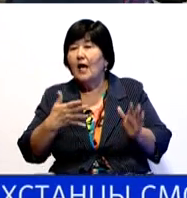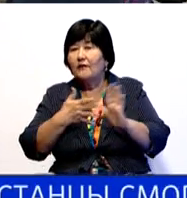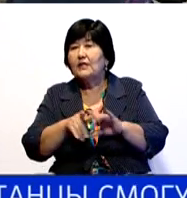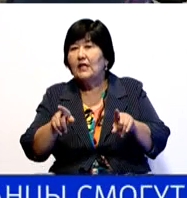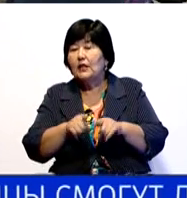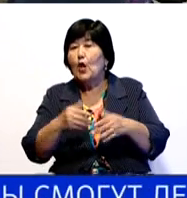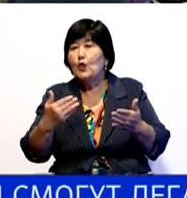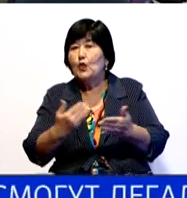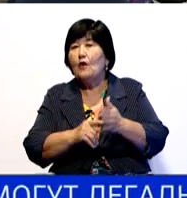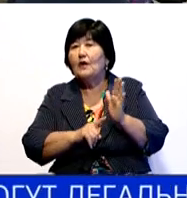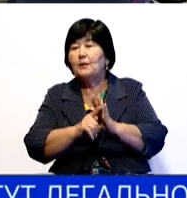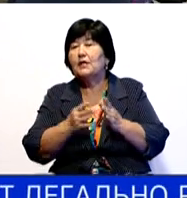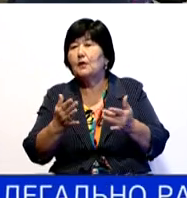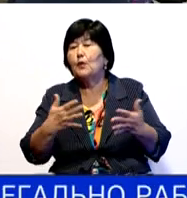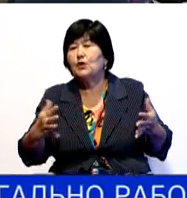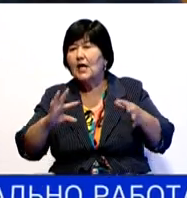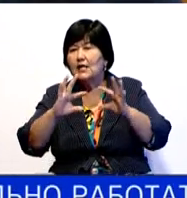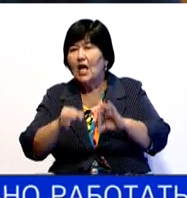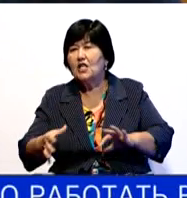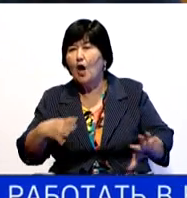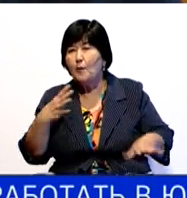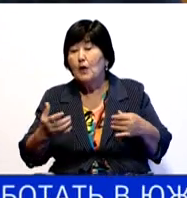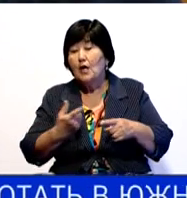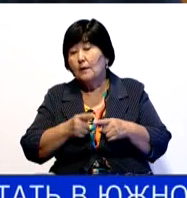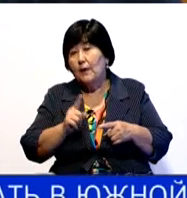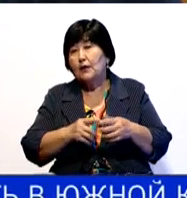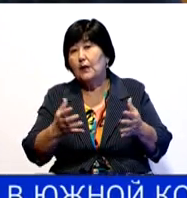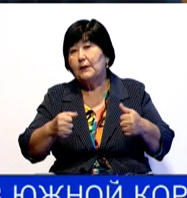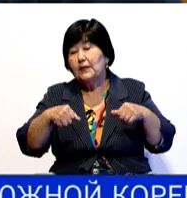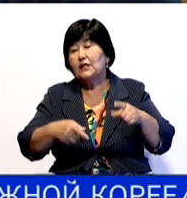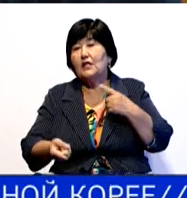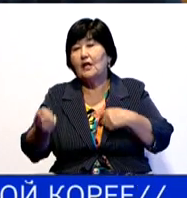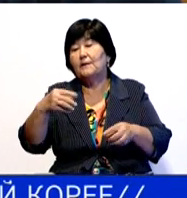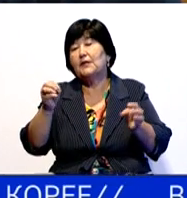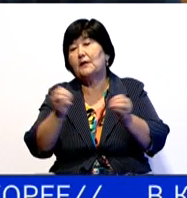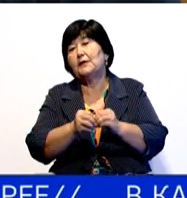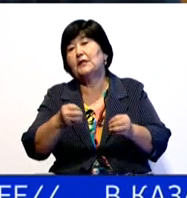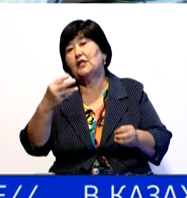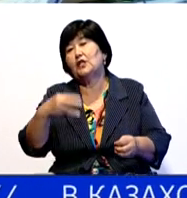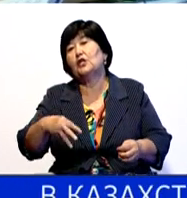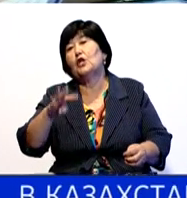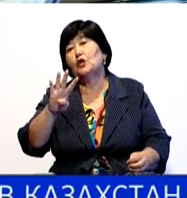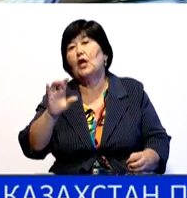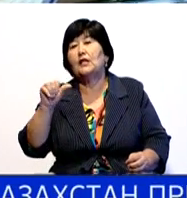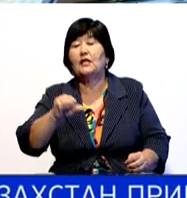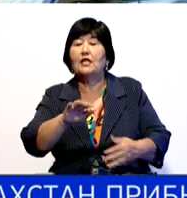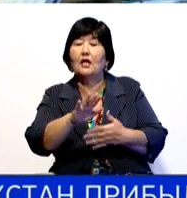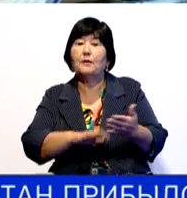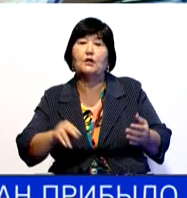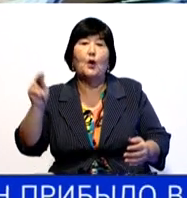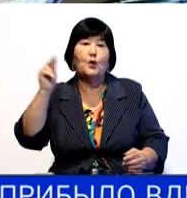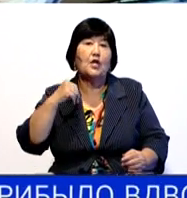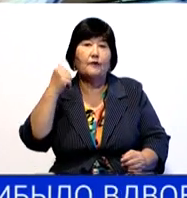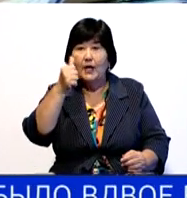таких нововведений требуется более тщательная подготовка. Поэтому принято решение вернуться к прежней 34-недельной продолжительности учебного